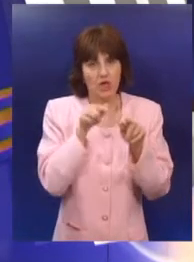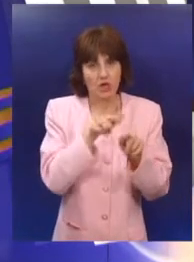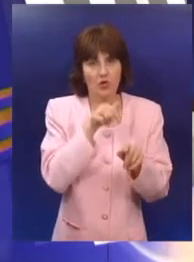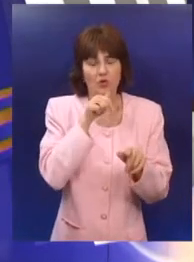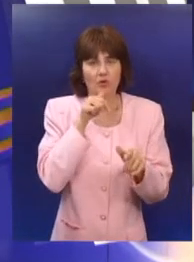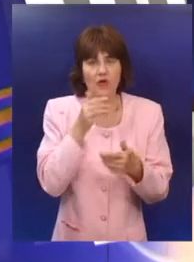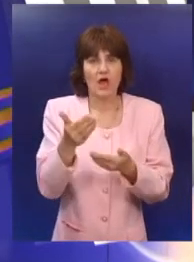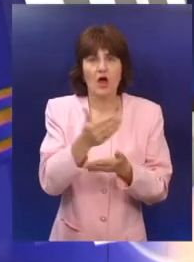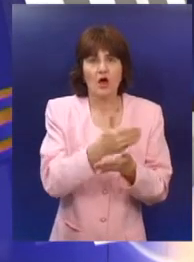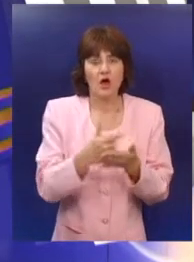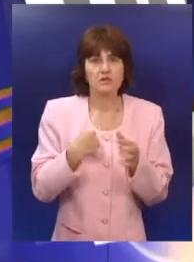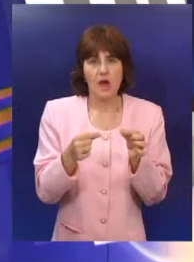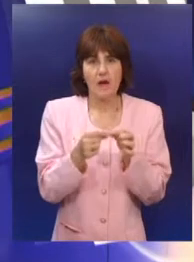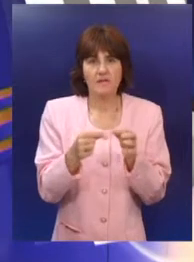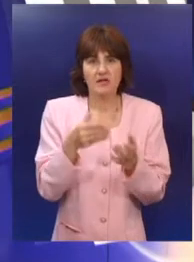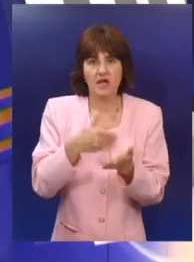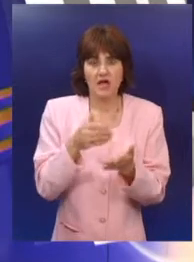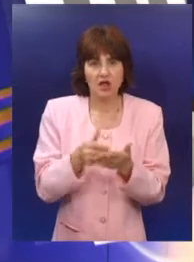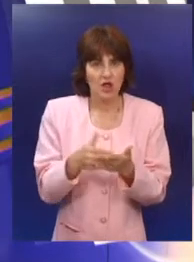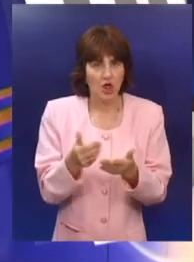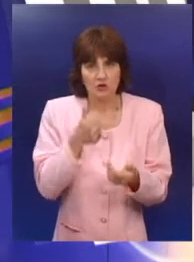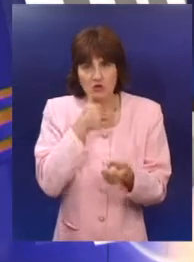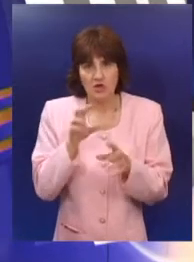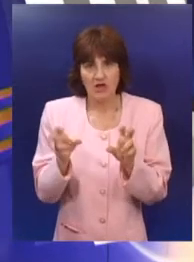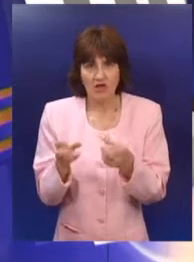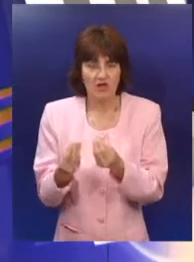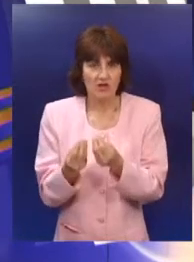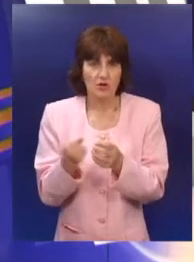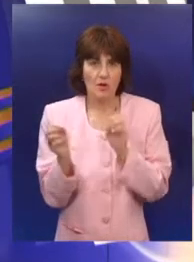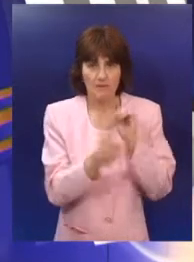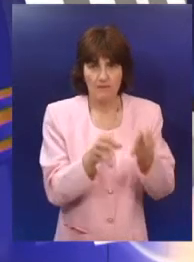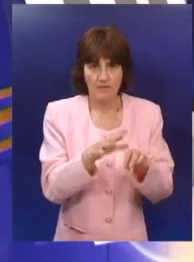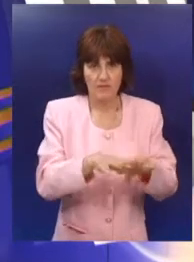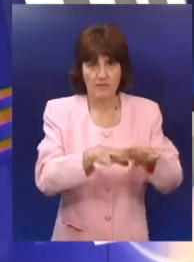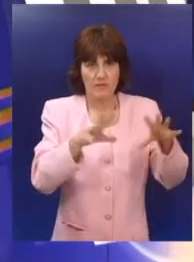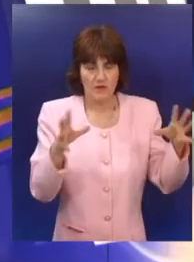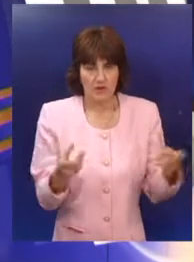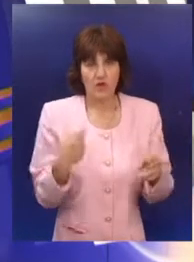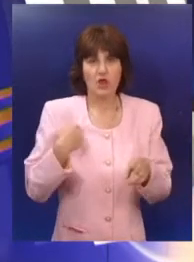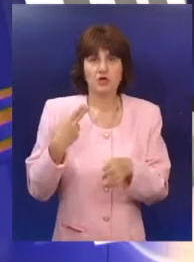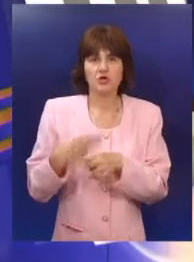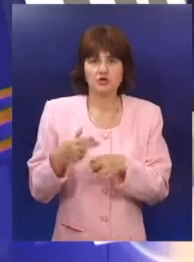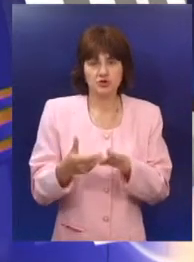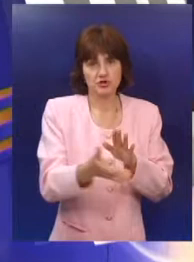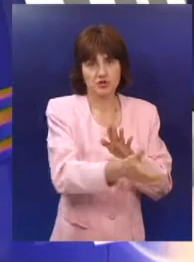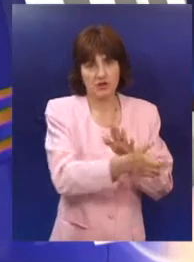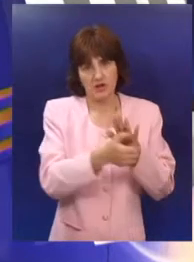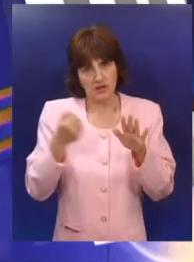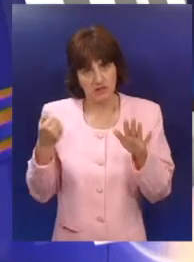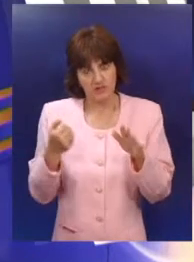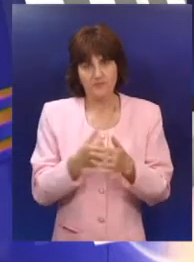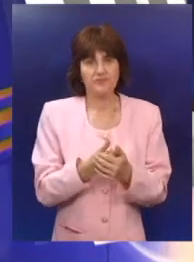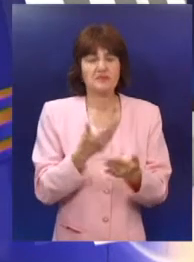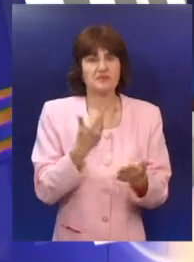moći da iskorištene baterije ubace u mrava, a kada se napuni, radnici čistoće će skulpturu isprazniti, a baterije